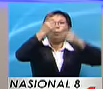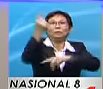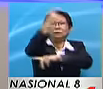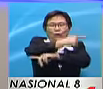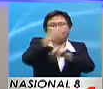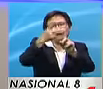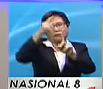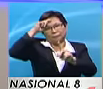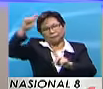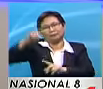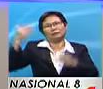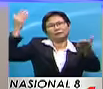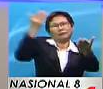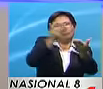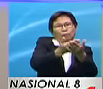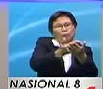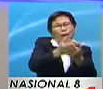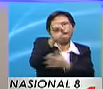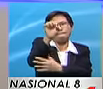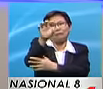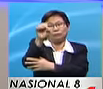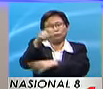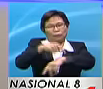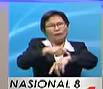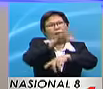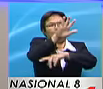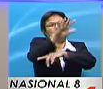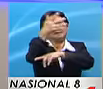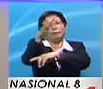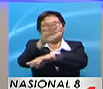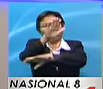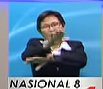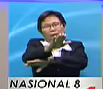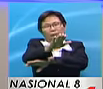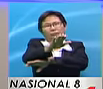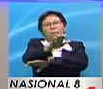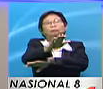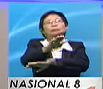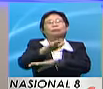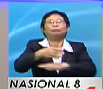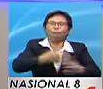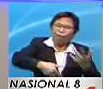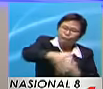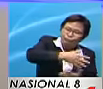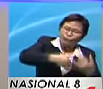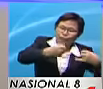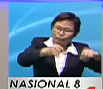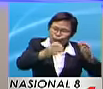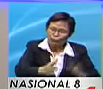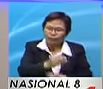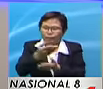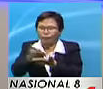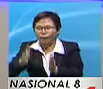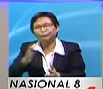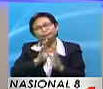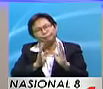ke Terengganu. Beliau yang tiba di perkarangan bazar pada kira-kira pukul 5.15 petang juga sempat beramah mesra dengan penjual dan pembeli yang